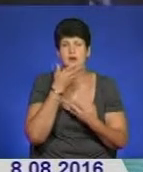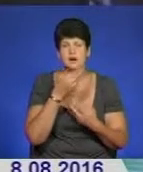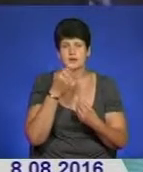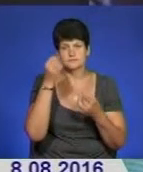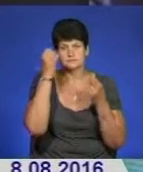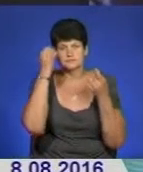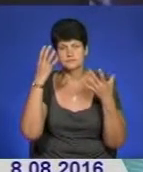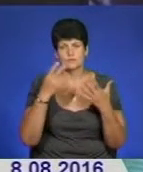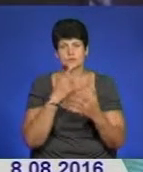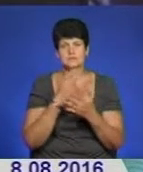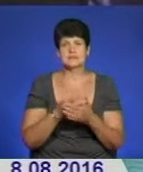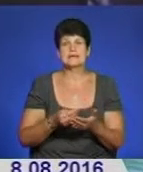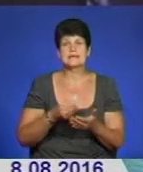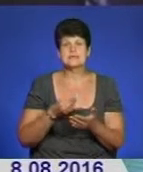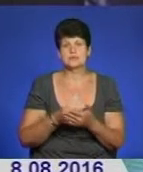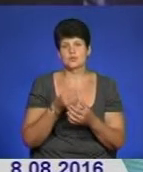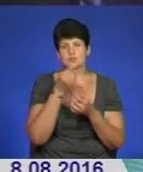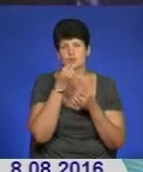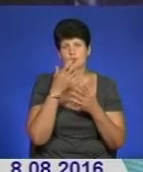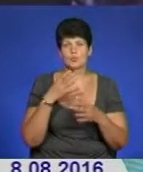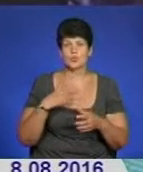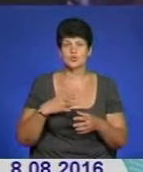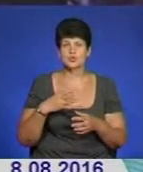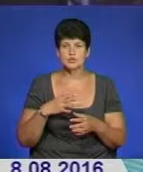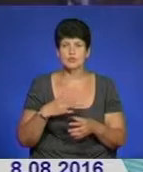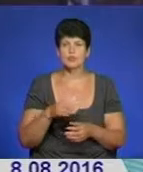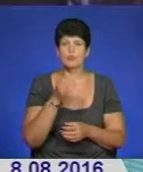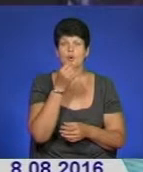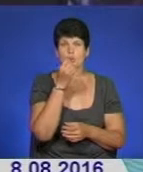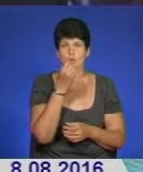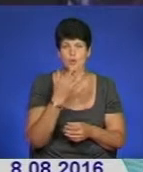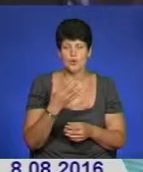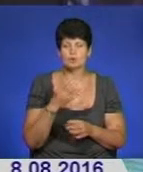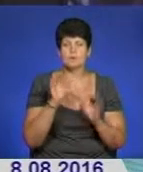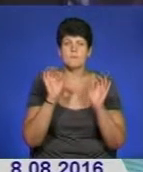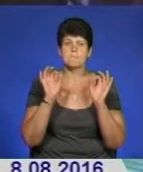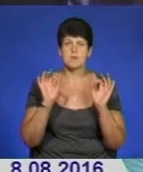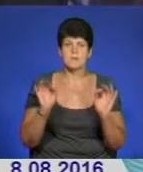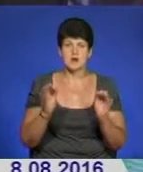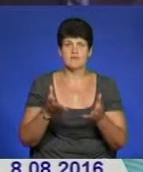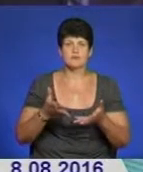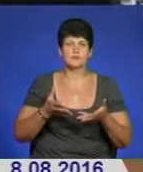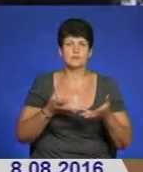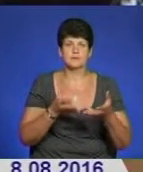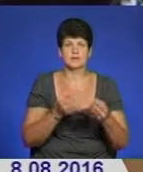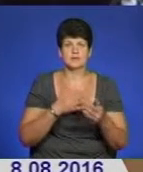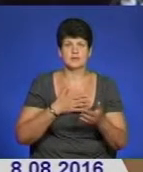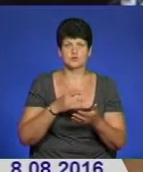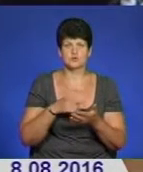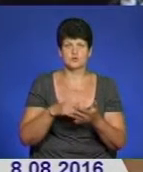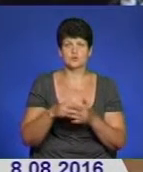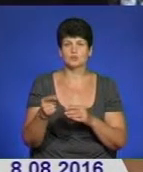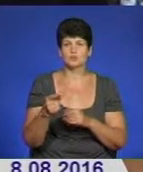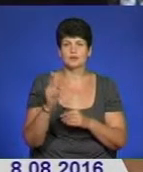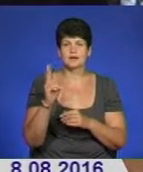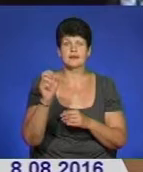якісь цінності, принципи. Тому ми очікуємо такого хорошого і правильного імпульсу для нашого міста. У Тернополі